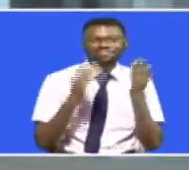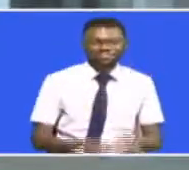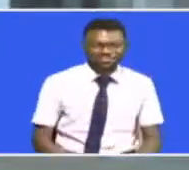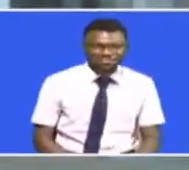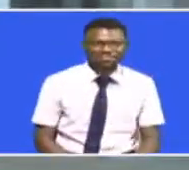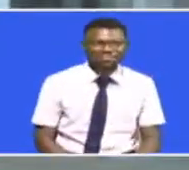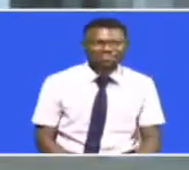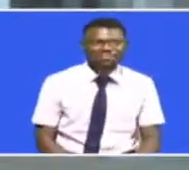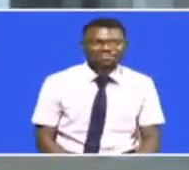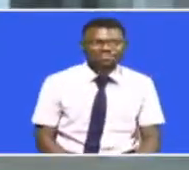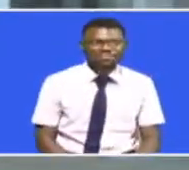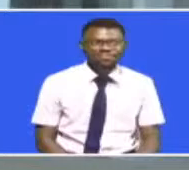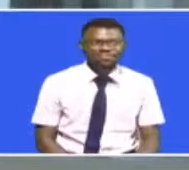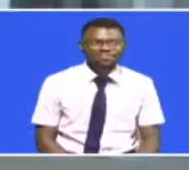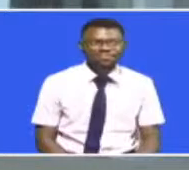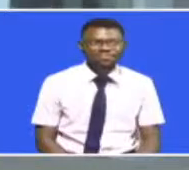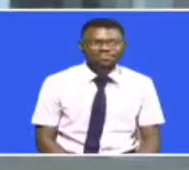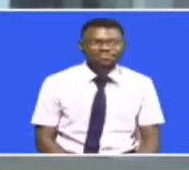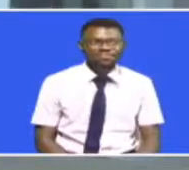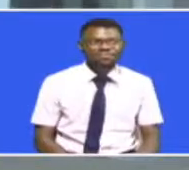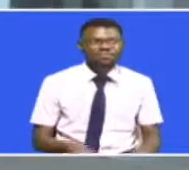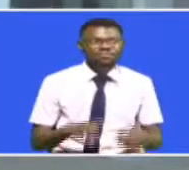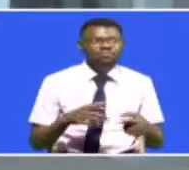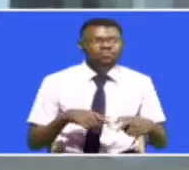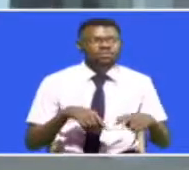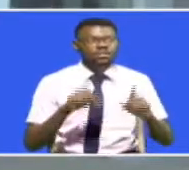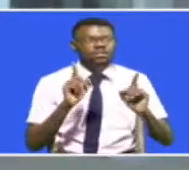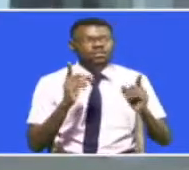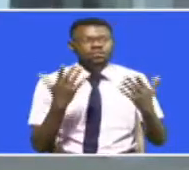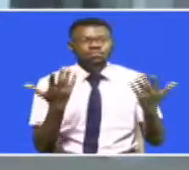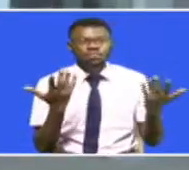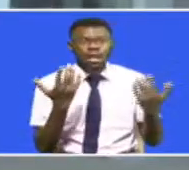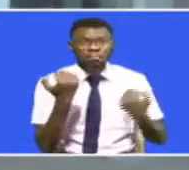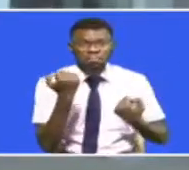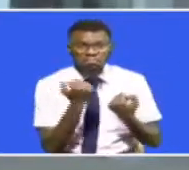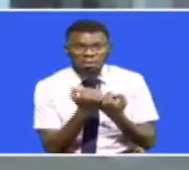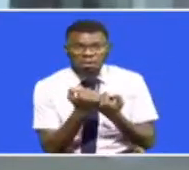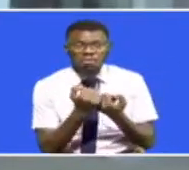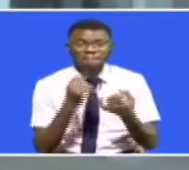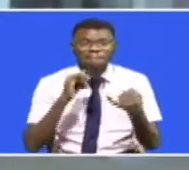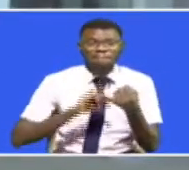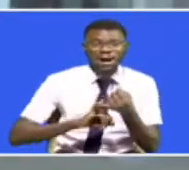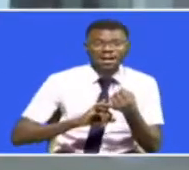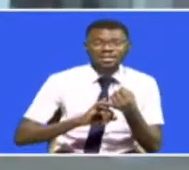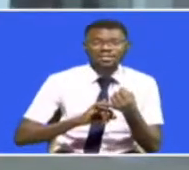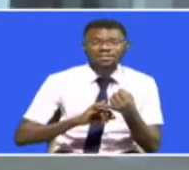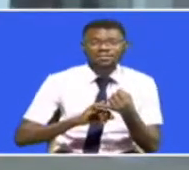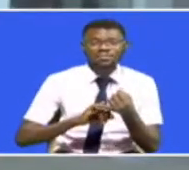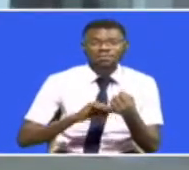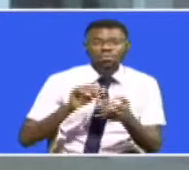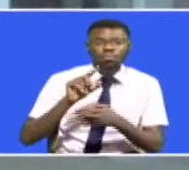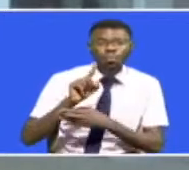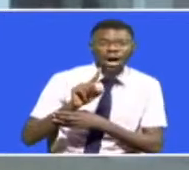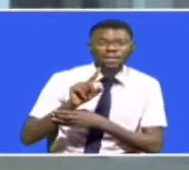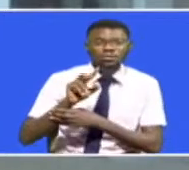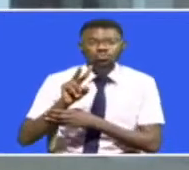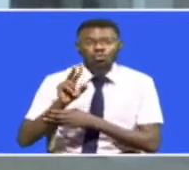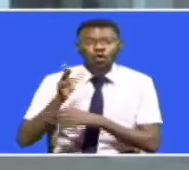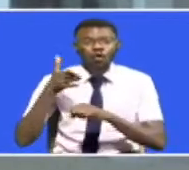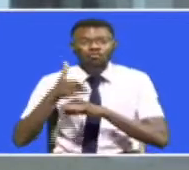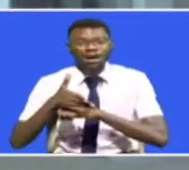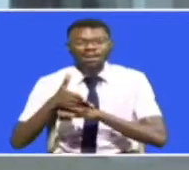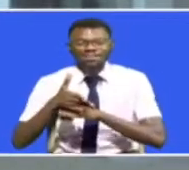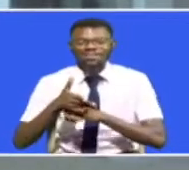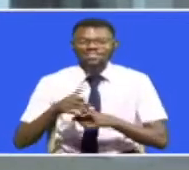Je, wewe ni Mkristo ambaye unashabikia ndoa ya zaidi ya mke mmoja? Basi kanisa la Nomia lenye makao makuu katika kaunti